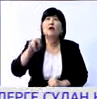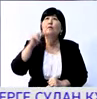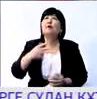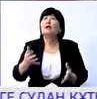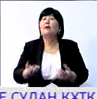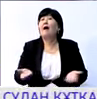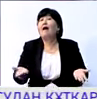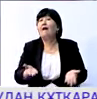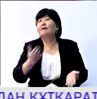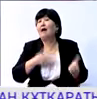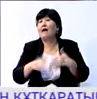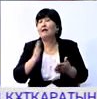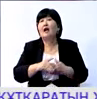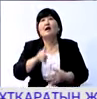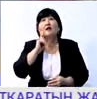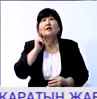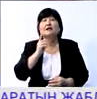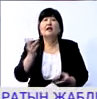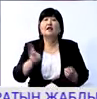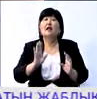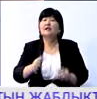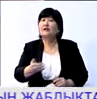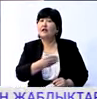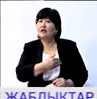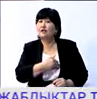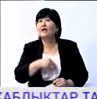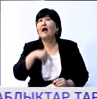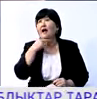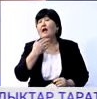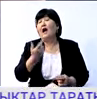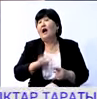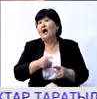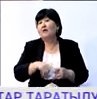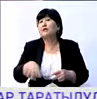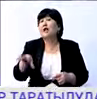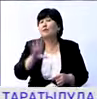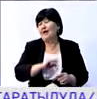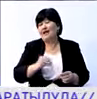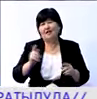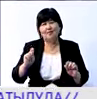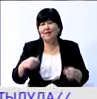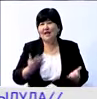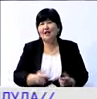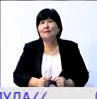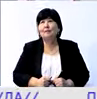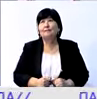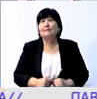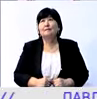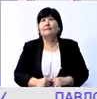алған қандай рахат. Жастардан керегі тек қызығушылық пен ықылас. Әйтпесе бәрі бекер.